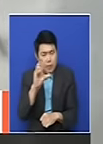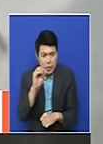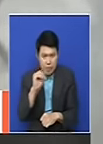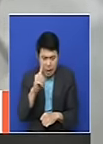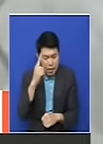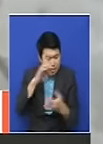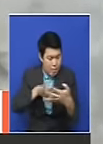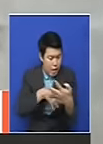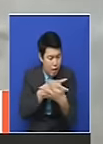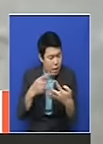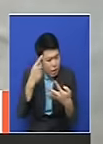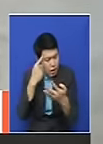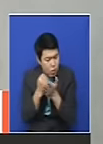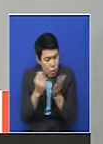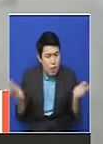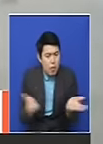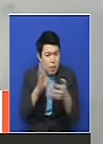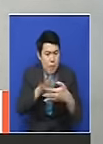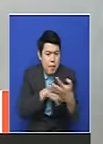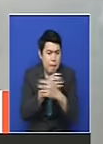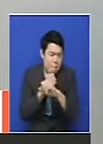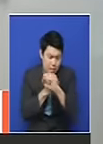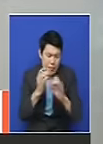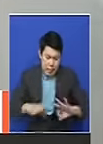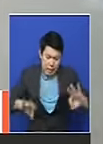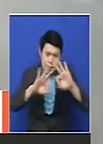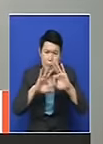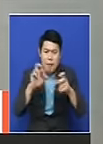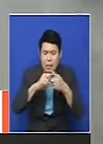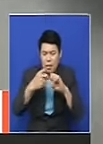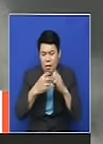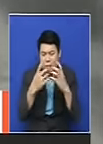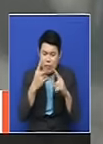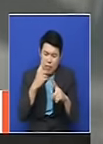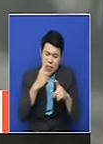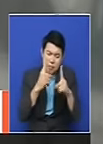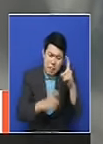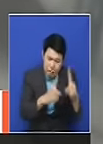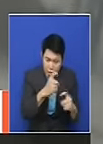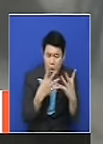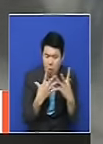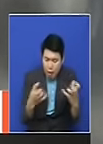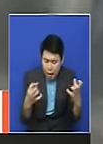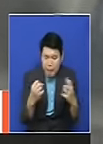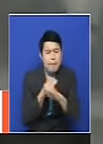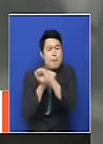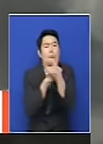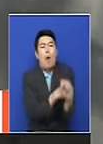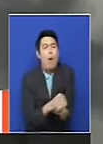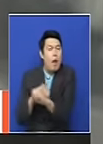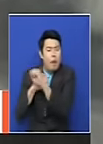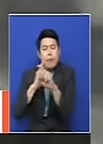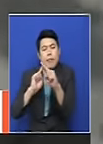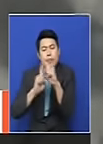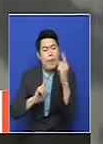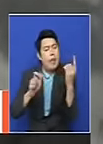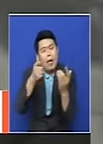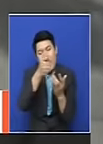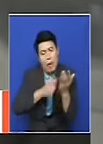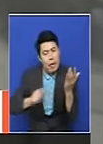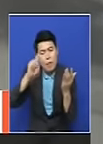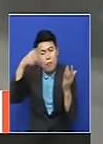และวางแผนการดำเนินการตามมาตรการเท่าที่จำเป็นและลดการสูญเสียชีวิตทรัพย์สินที่เกิดจากพายุไต้ฝุ่นในภูมิภาคเอเชีย